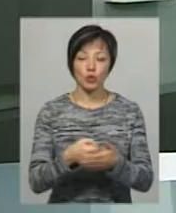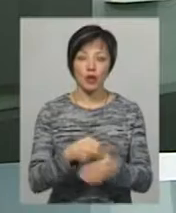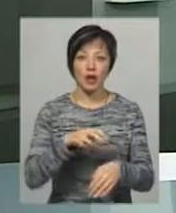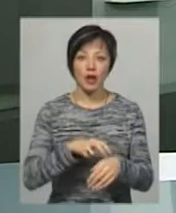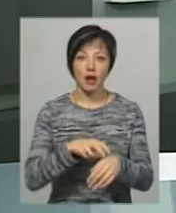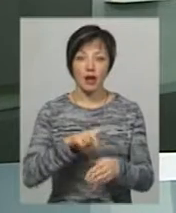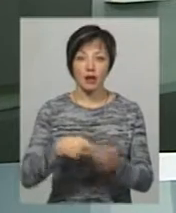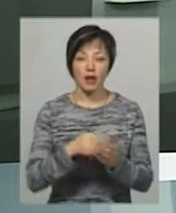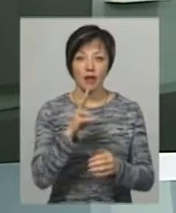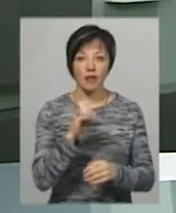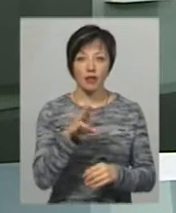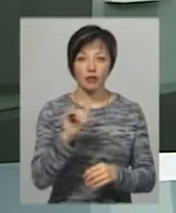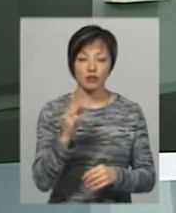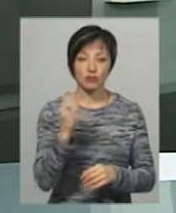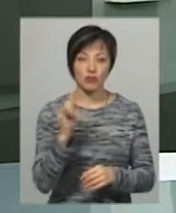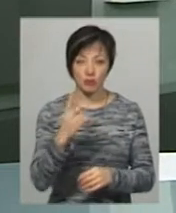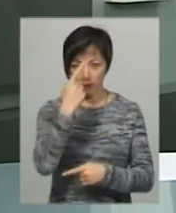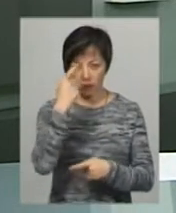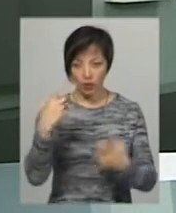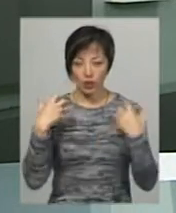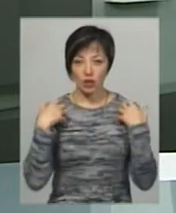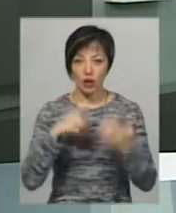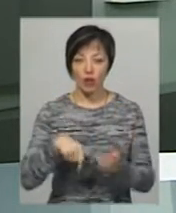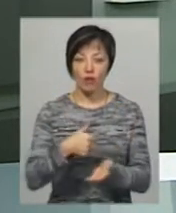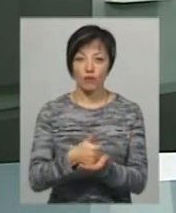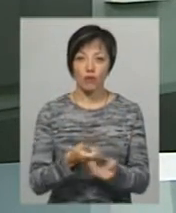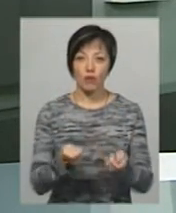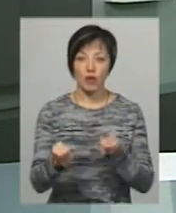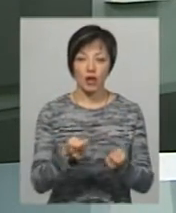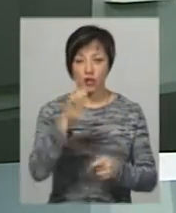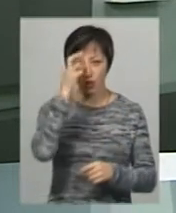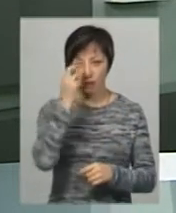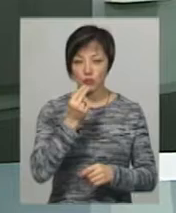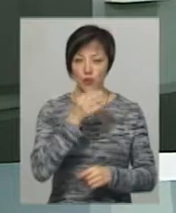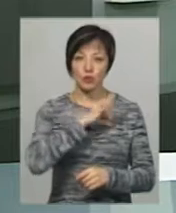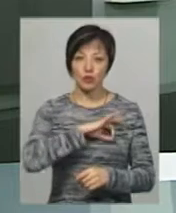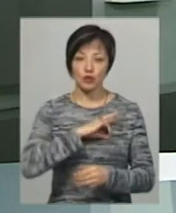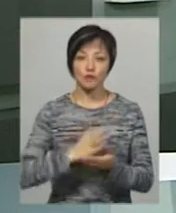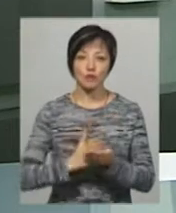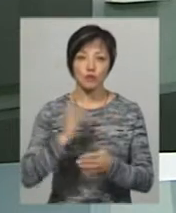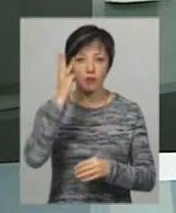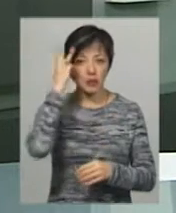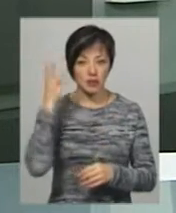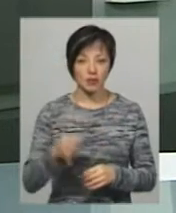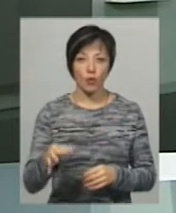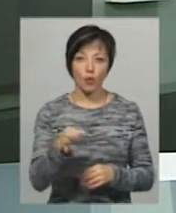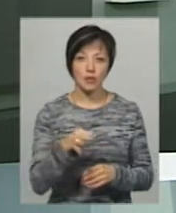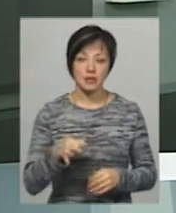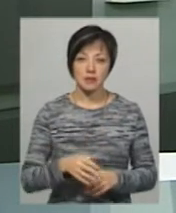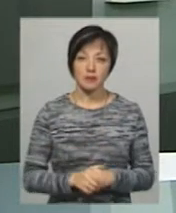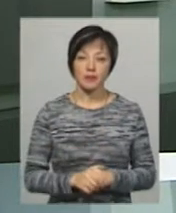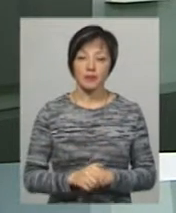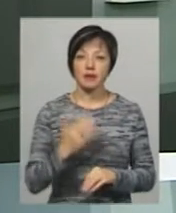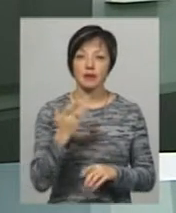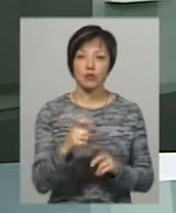у Нетішині. Про це повідомив начальник головного управління Держпродспоживслужби в Хмельницькій області Василь Грушко.